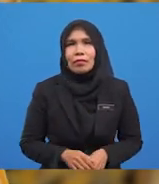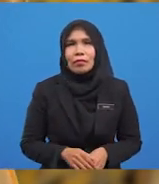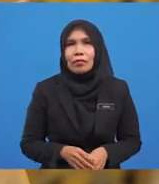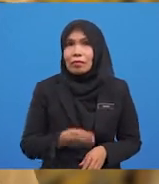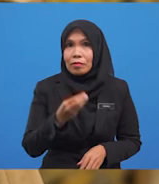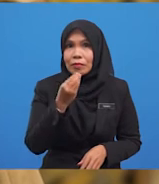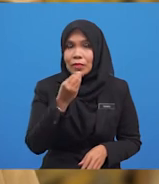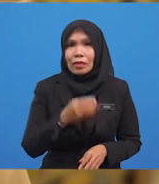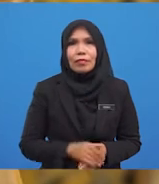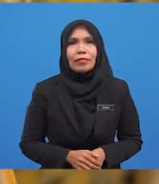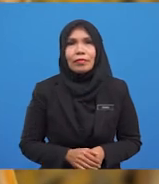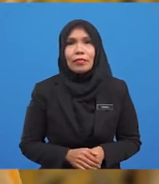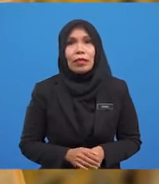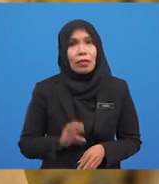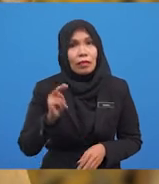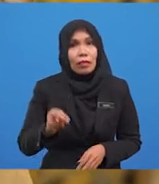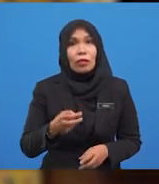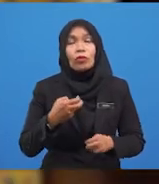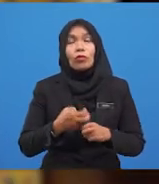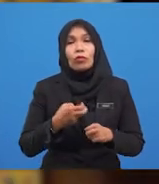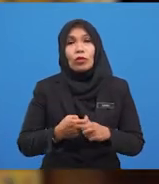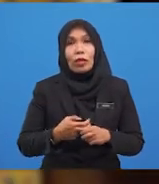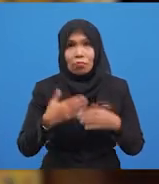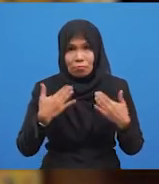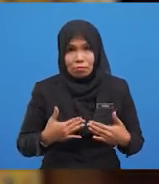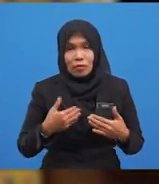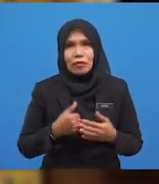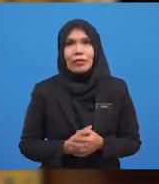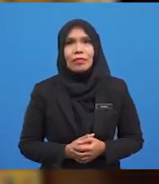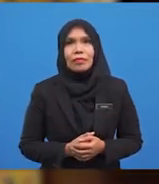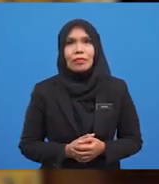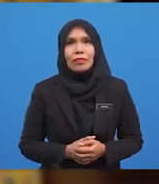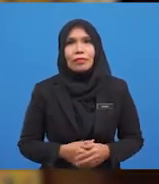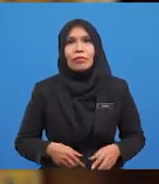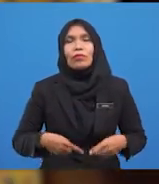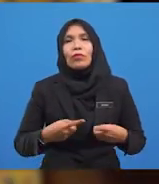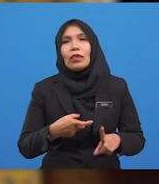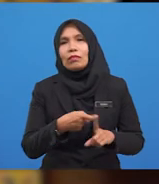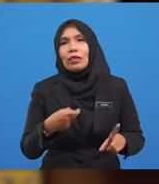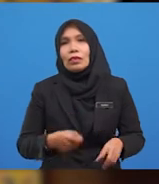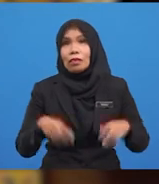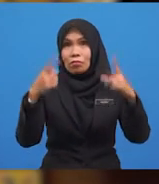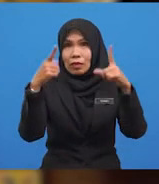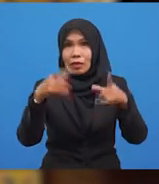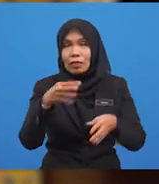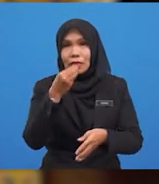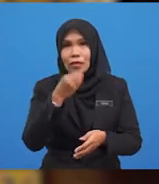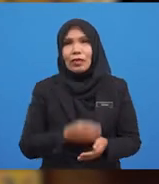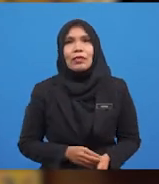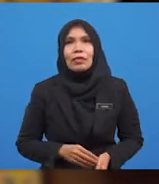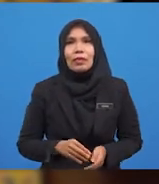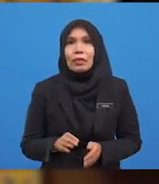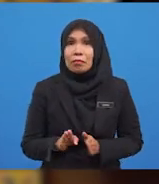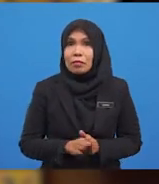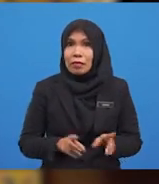kelak derita merana badan. Pulang dari majlis santapan bersama hajat